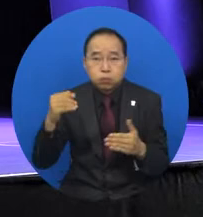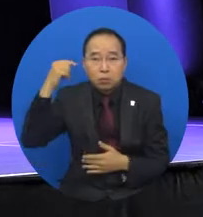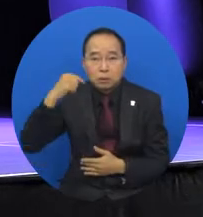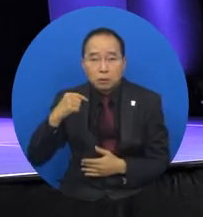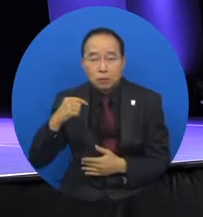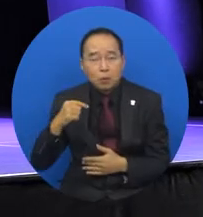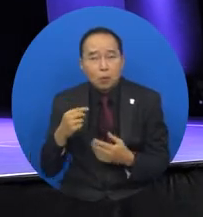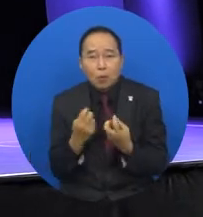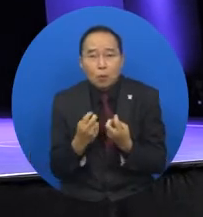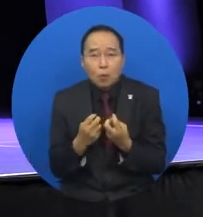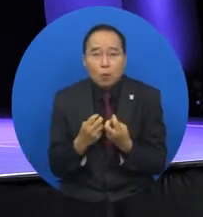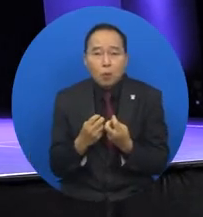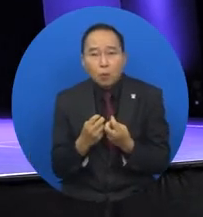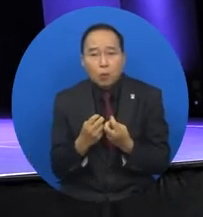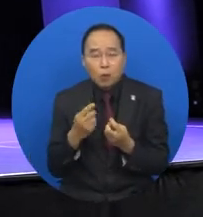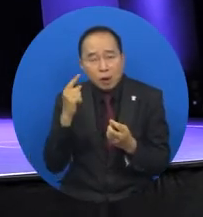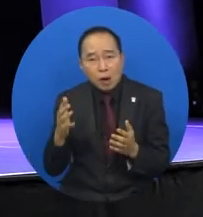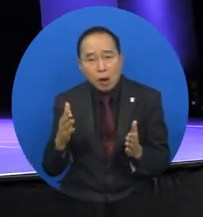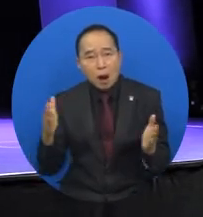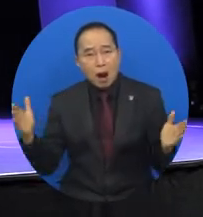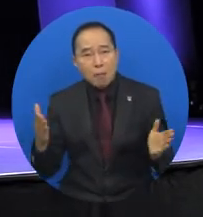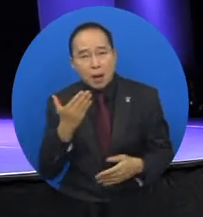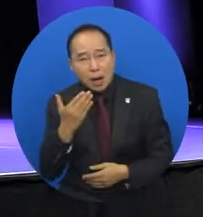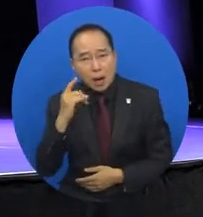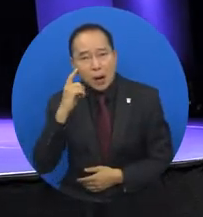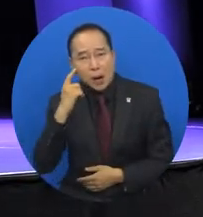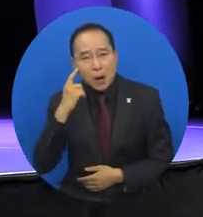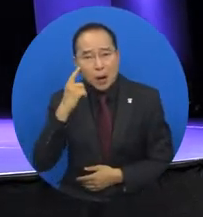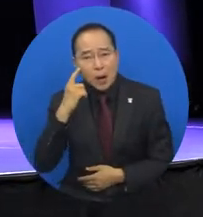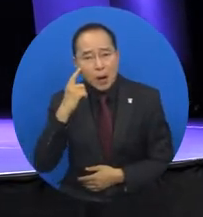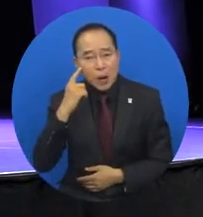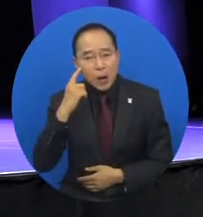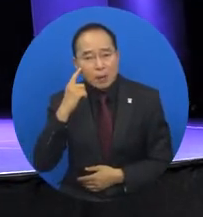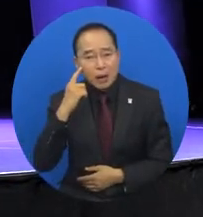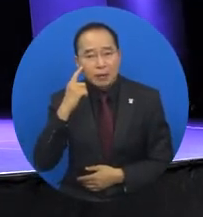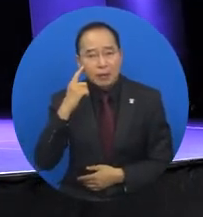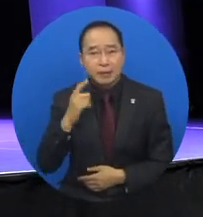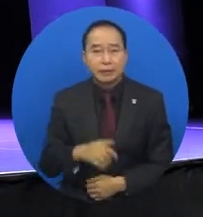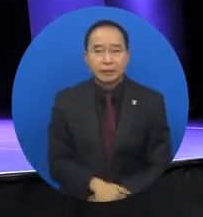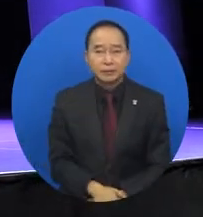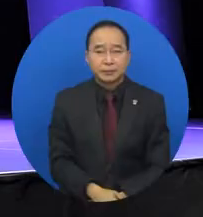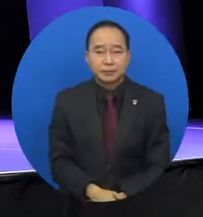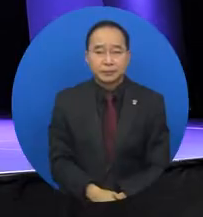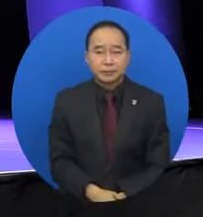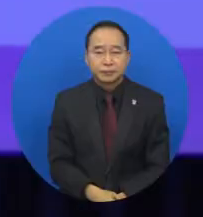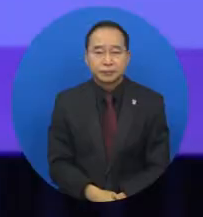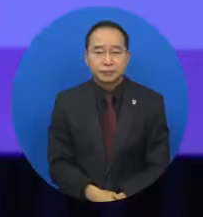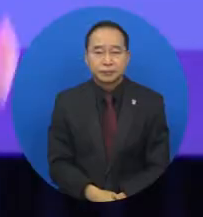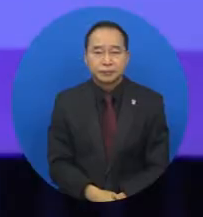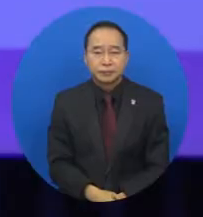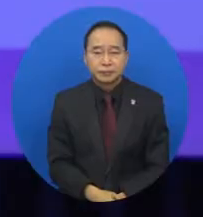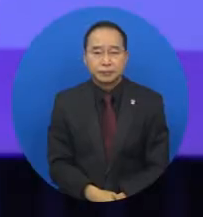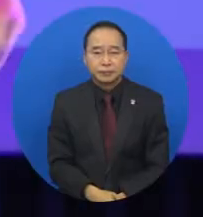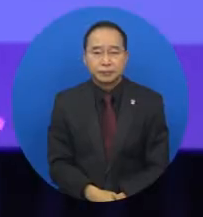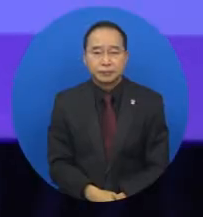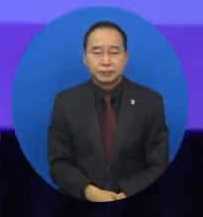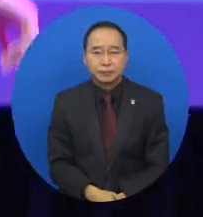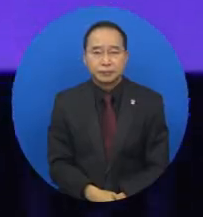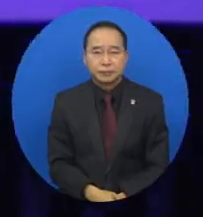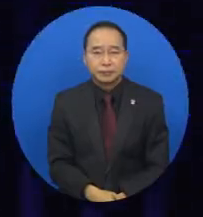같습니다. 어떻게 하면 이 공간을 열까를 계속 연구를 하는 것에만